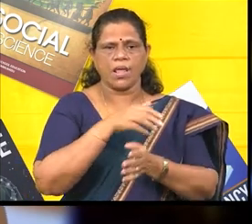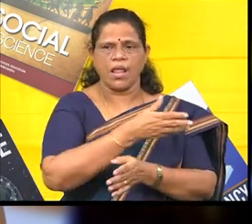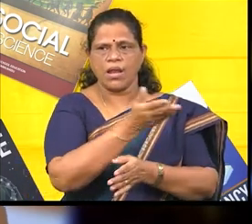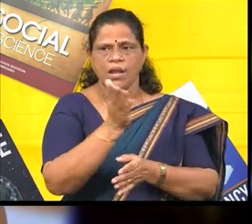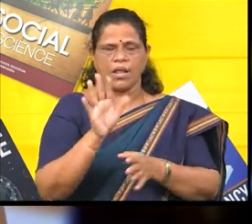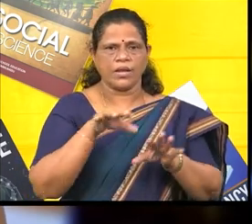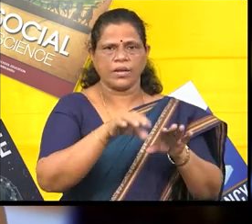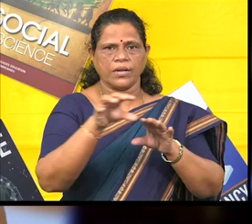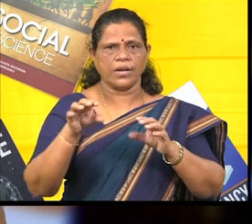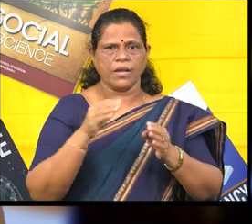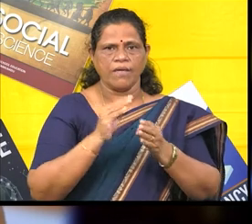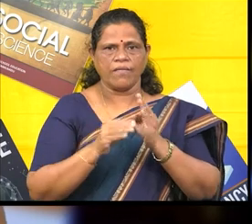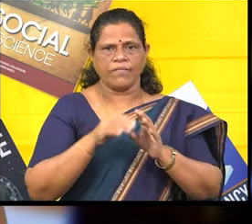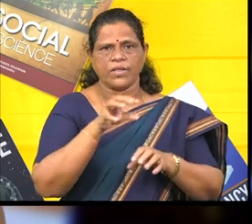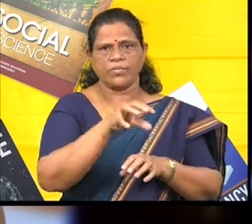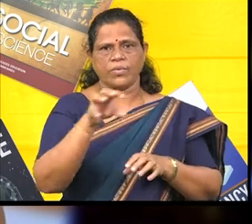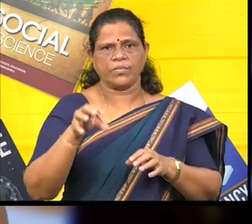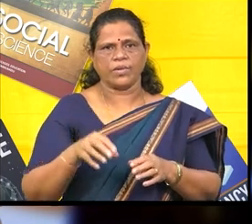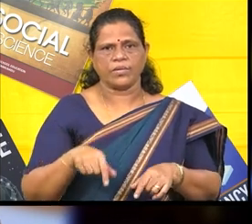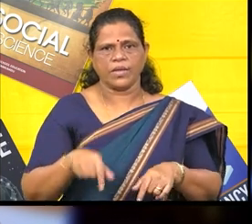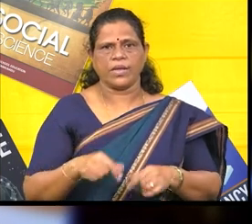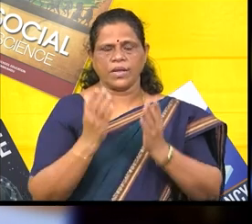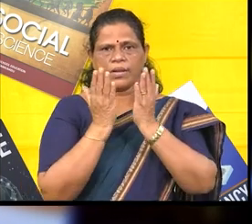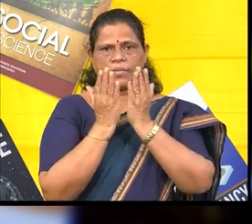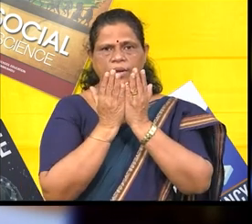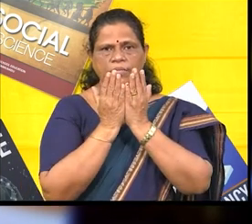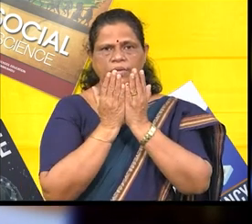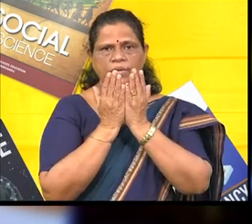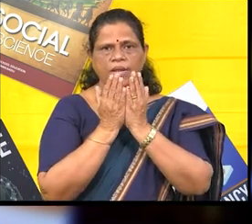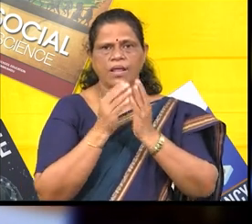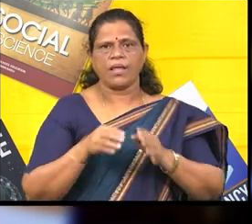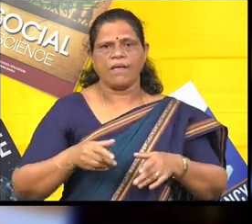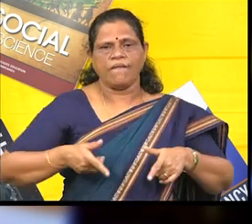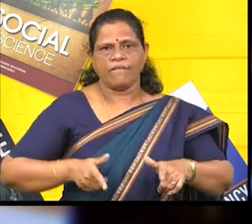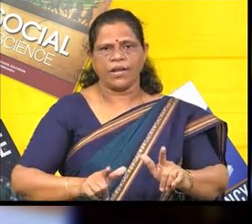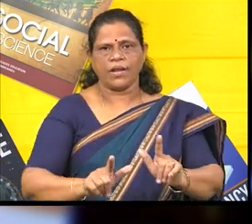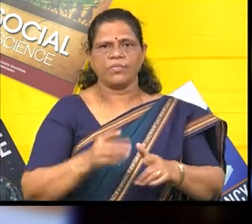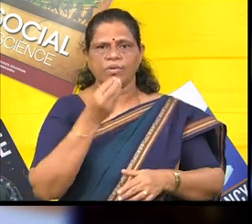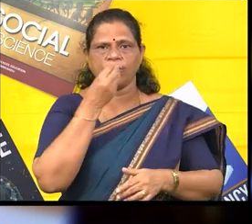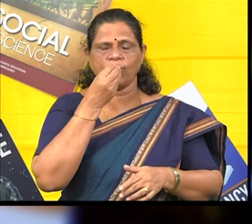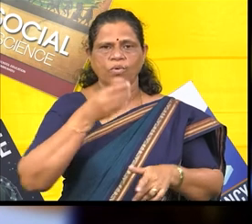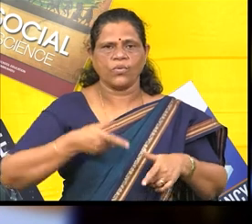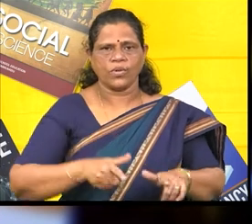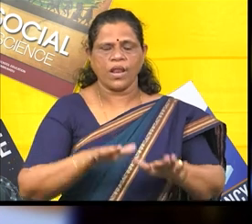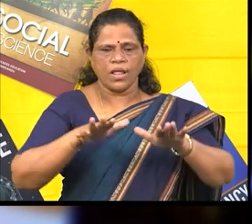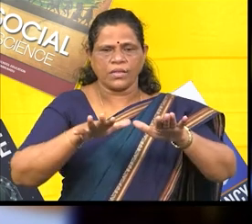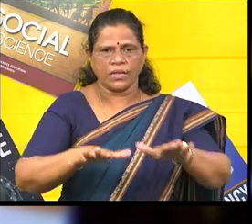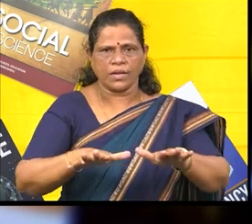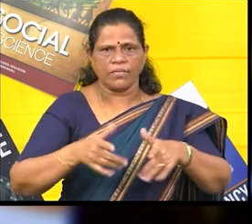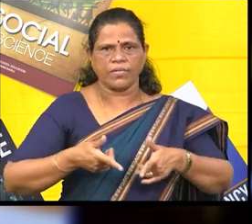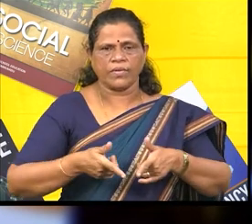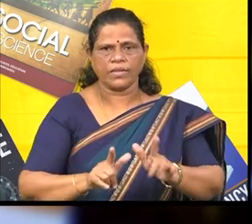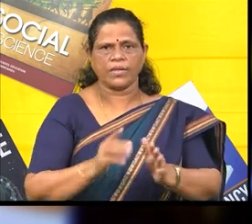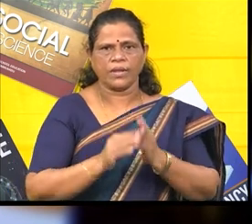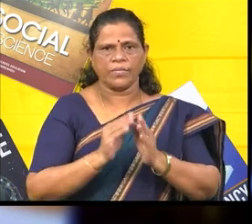அனைத்து இடங்களிலும் நம்ம வேதிப்பொருள்களை பயன்படுத்தி கொண்டு தான் வருகிறோம். இன்றைய பாடப்பகுதியில் வேளாண் மற்றும் உணவு வேதியியல், தடையவியல் வேதியியல்